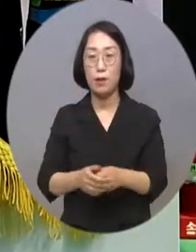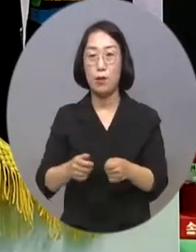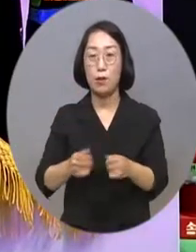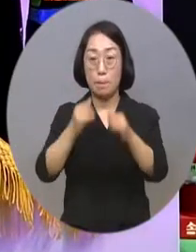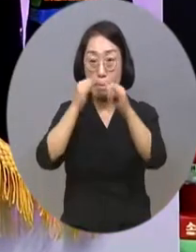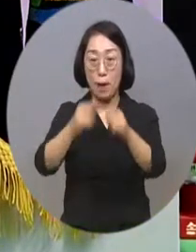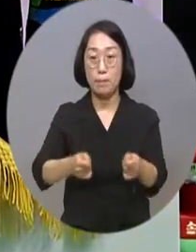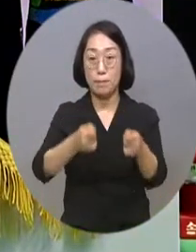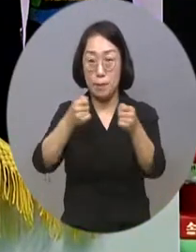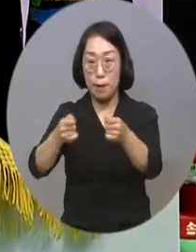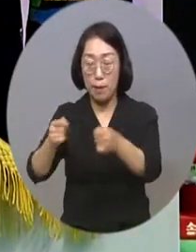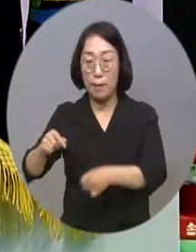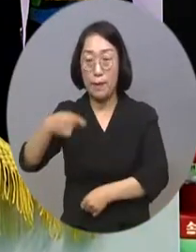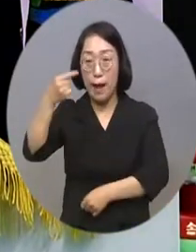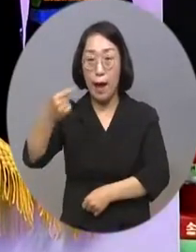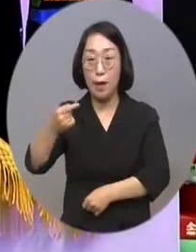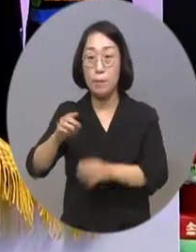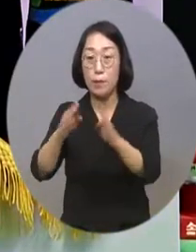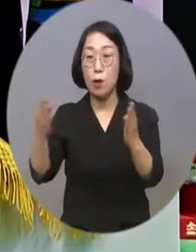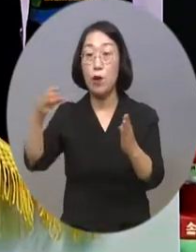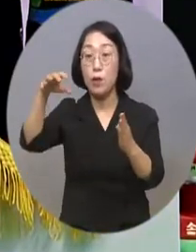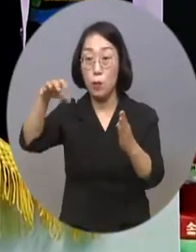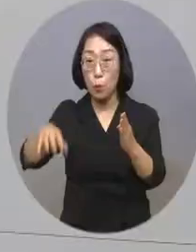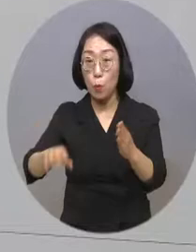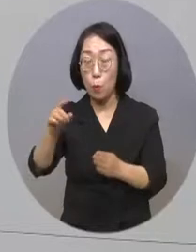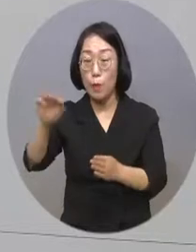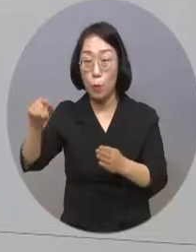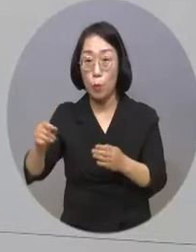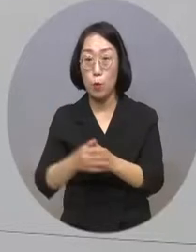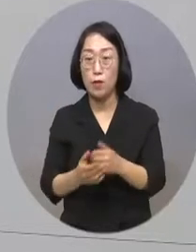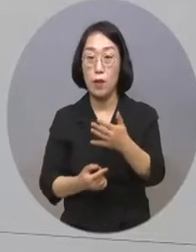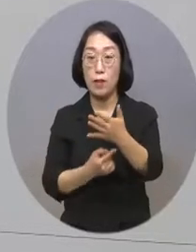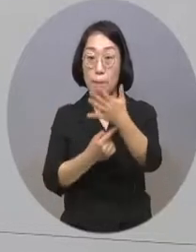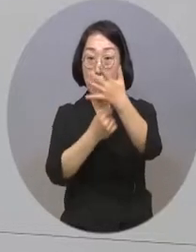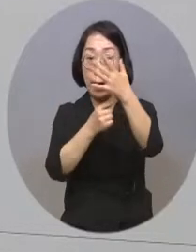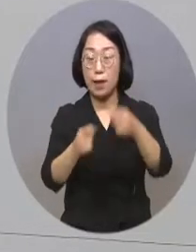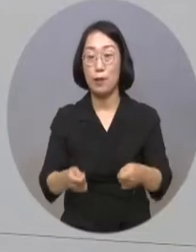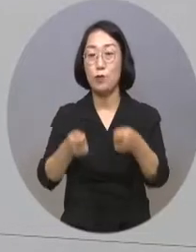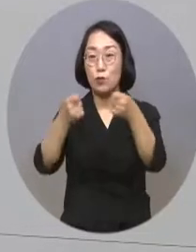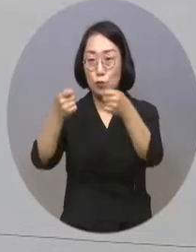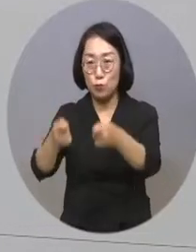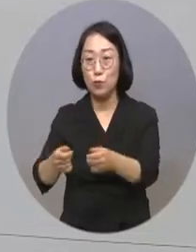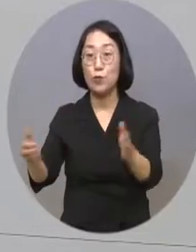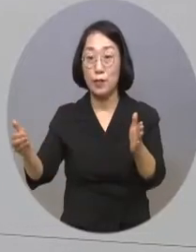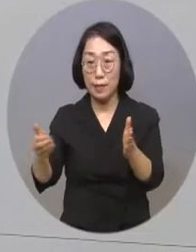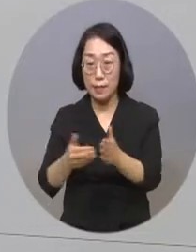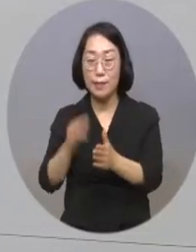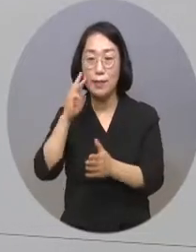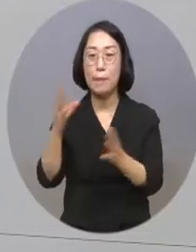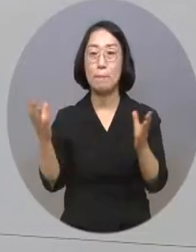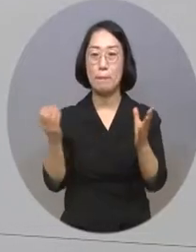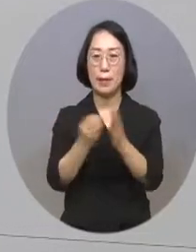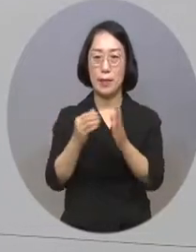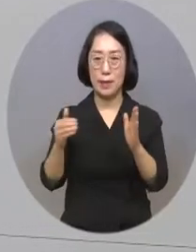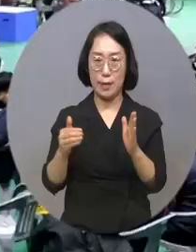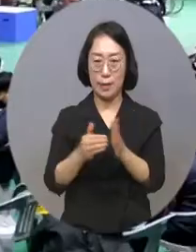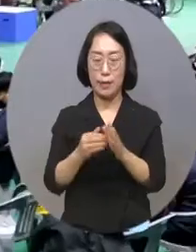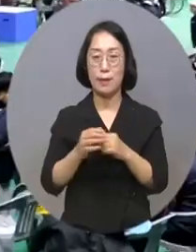차기 장애인 체전 을 개최하는 완도군 의 대회 기 전달 등 을 끝으로 사흘간의 축제를 마무리했습니다